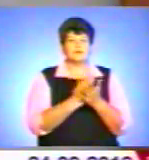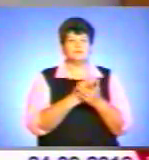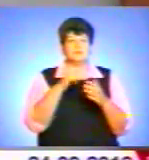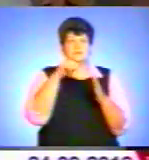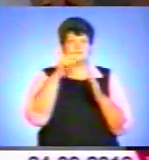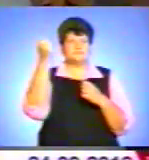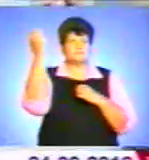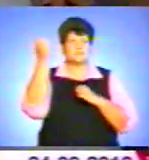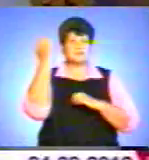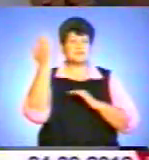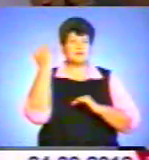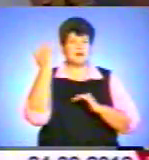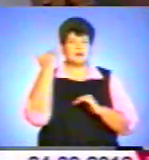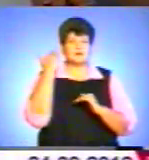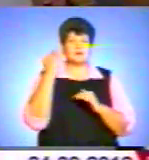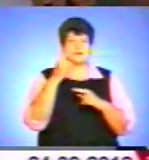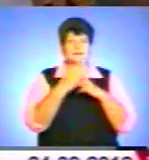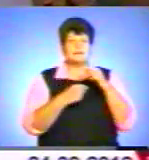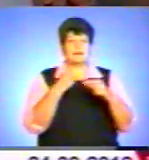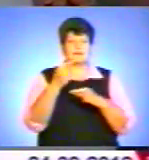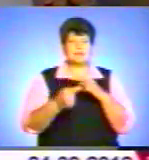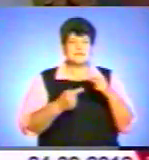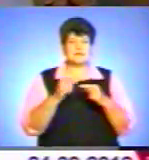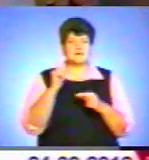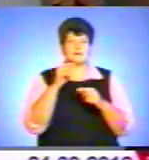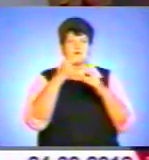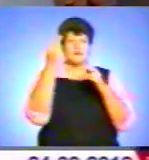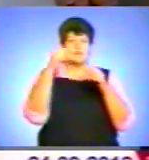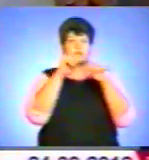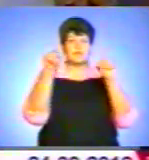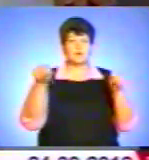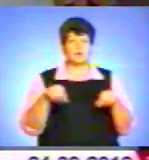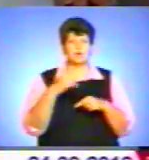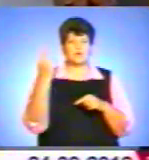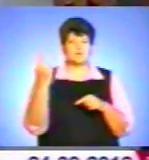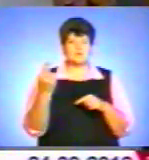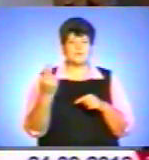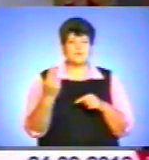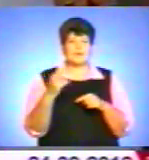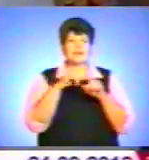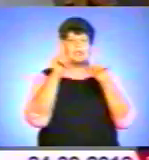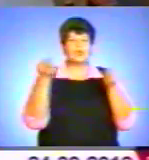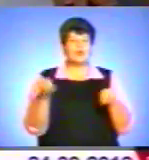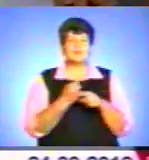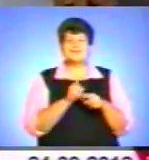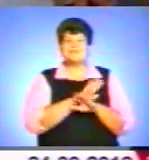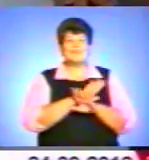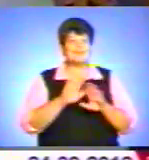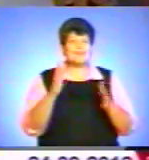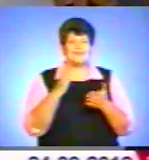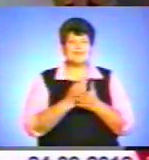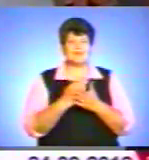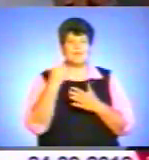іконопису. Ікона – це не є портрет. А зараз багато хто дивиться на ікону